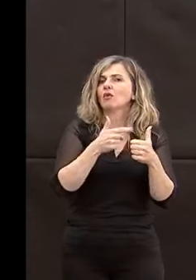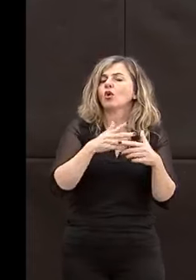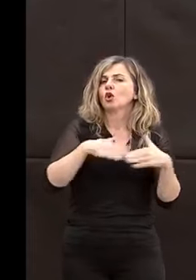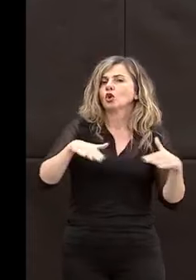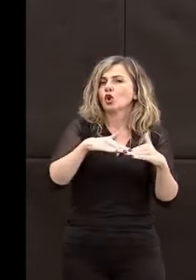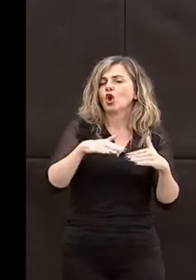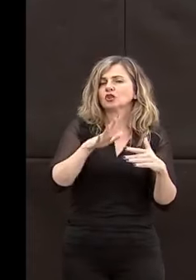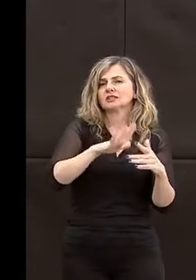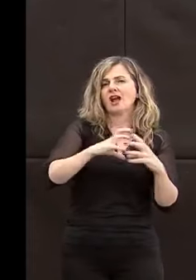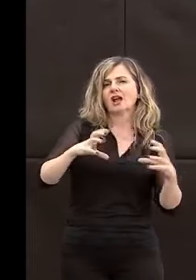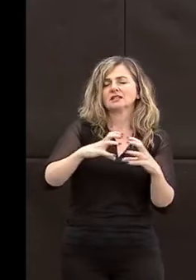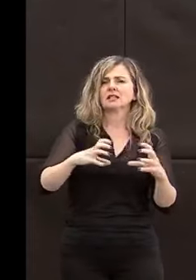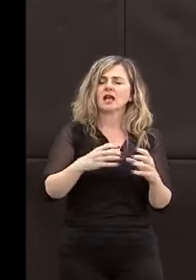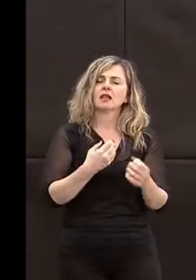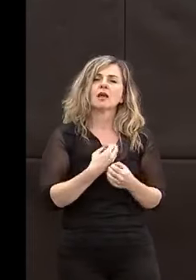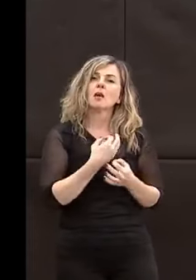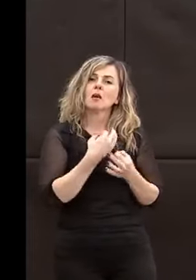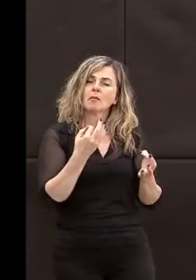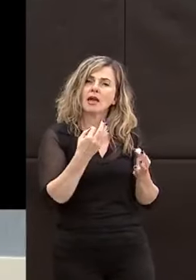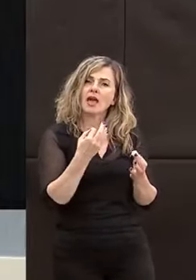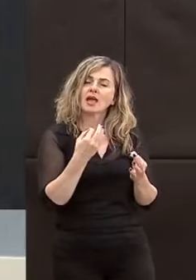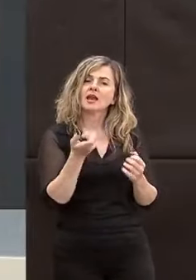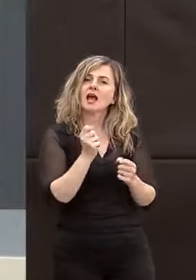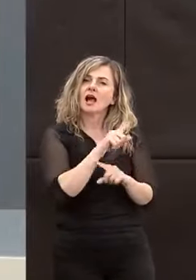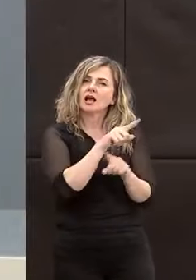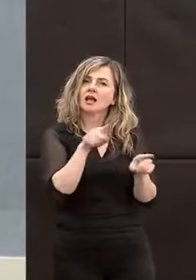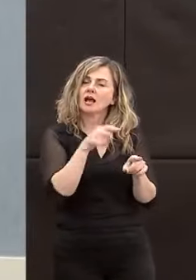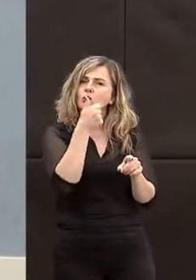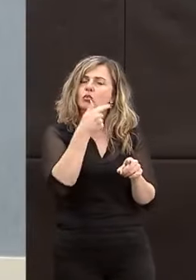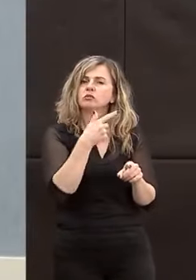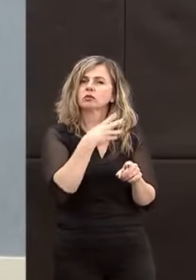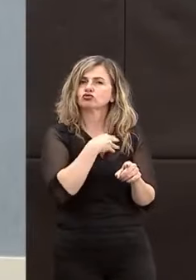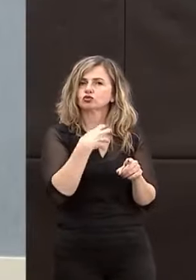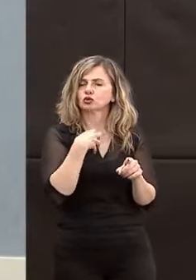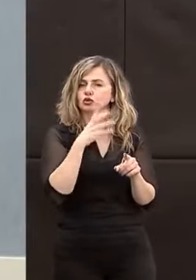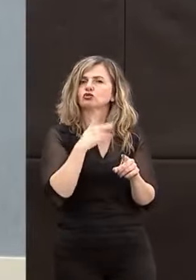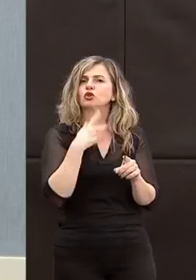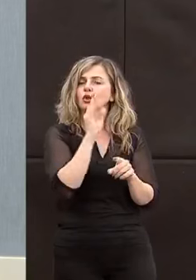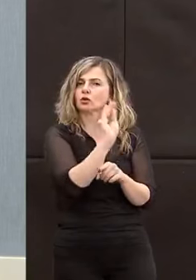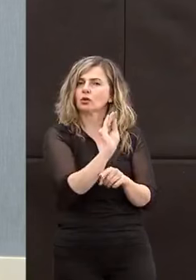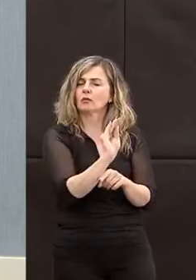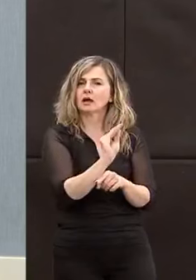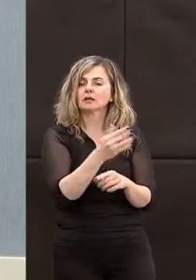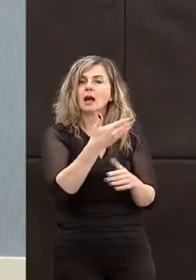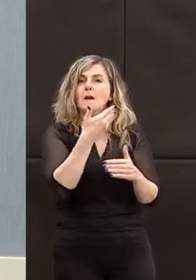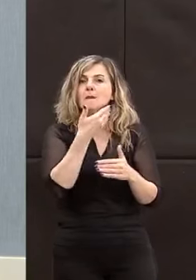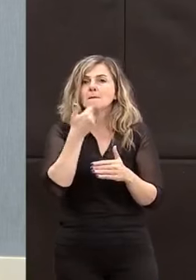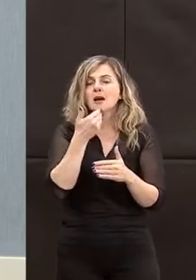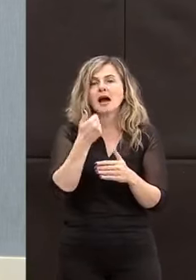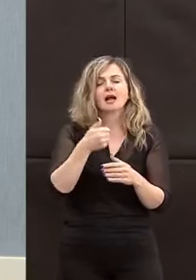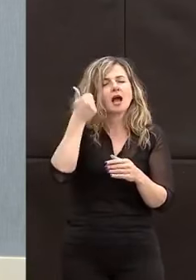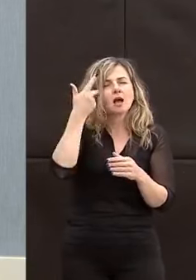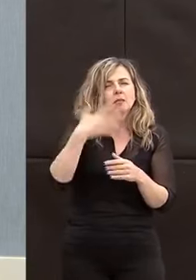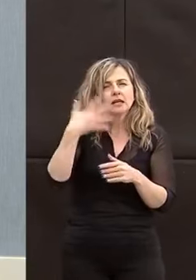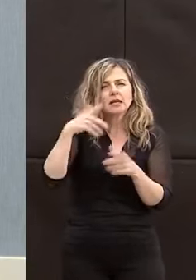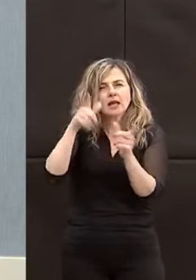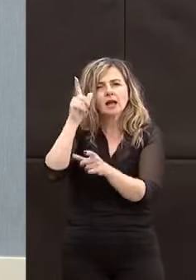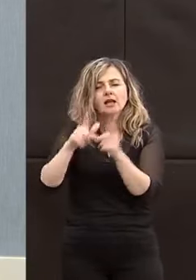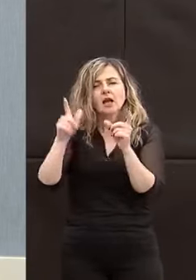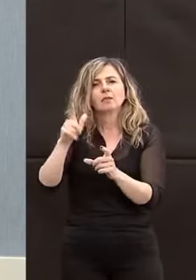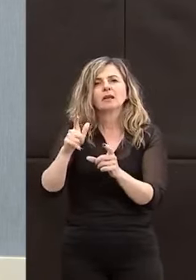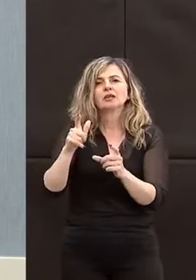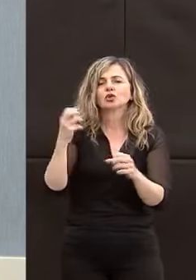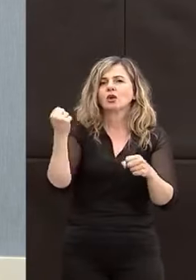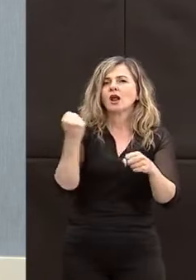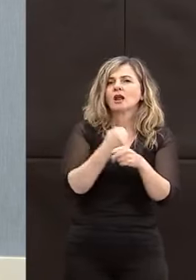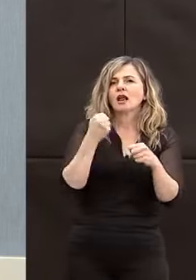bene assessore anche per lei una domanda e la pongo subito mancano migliaia di stagionali per la raccolta ci saranno accordi con